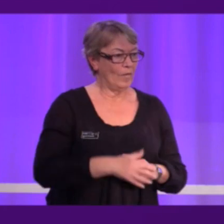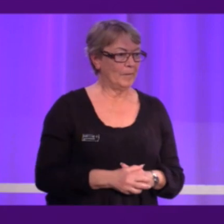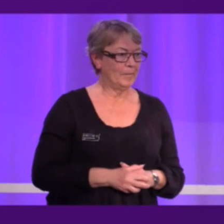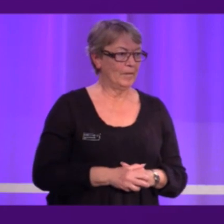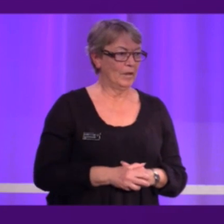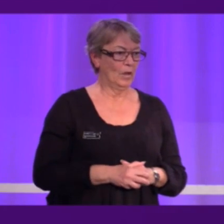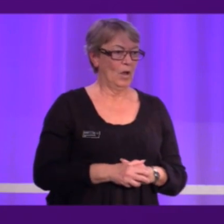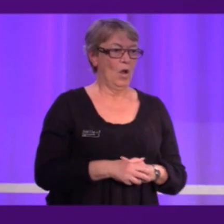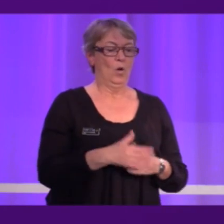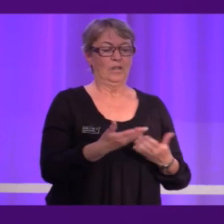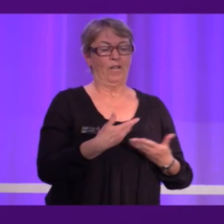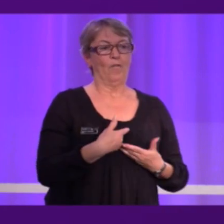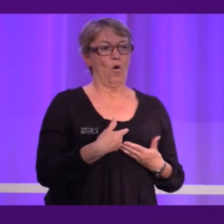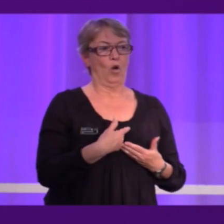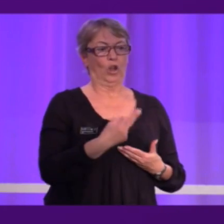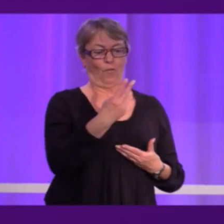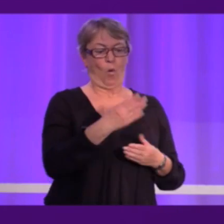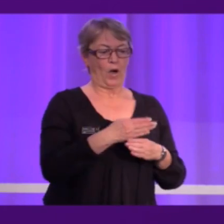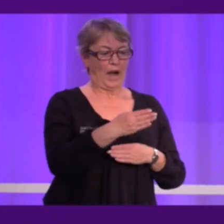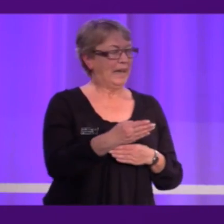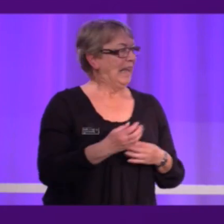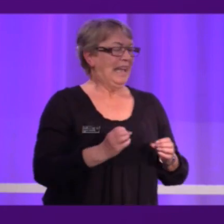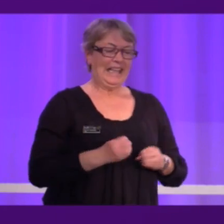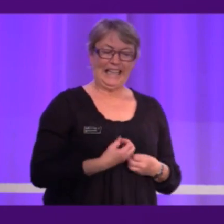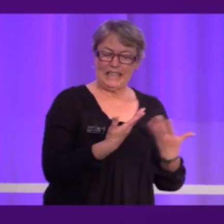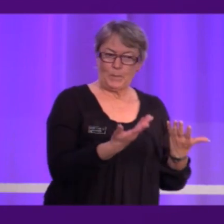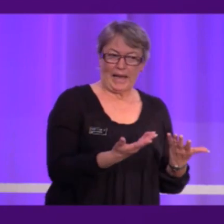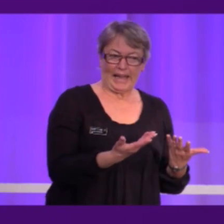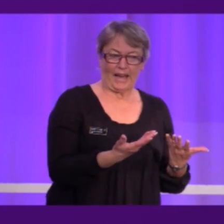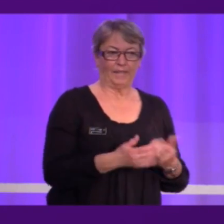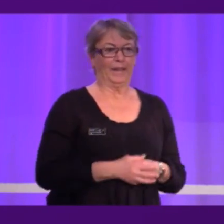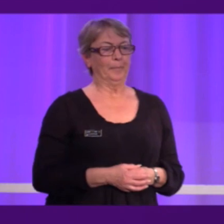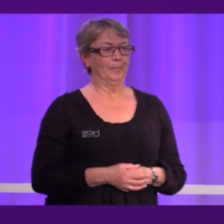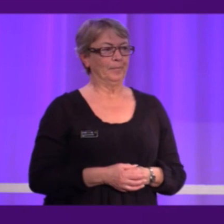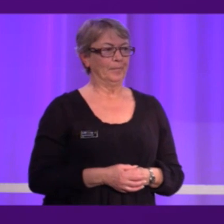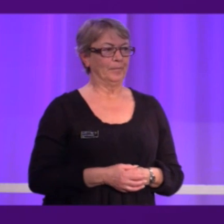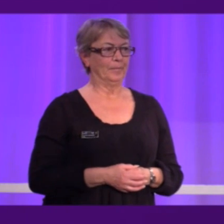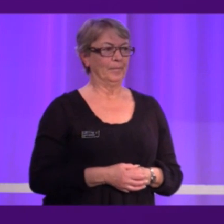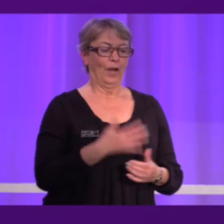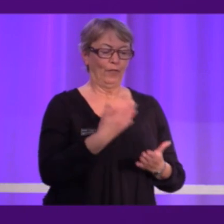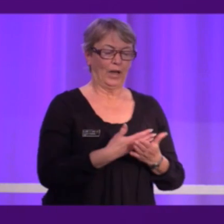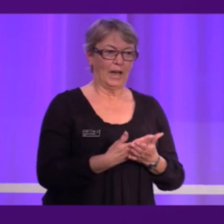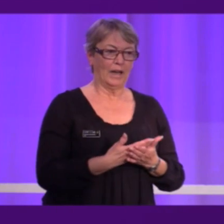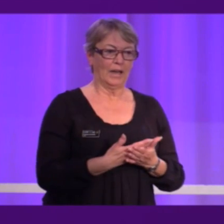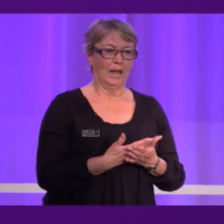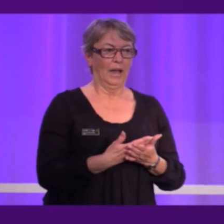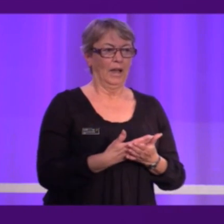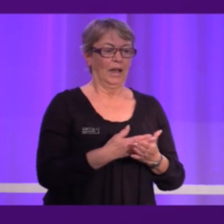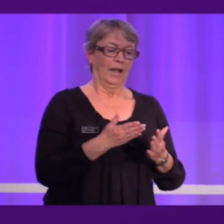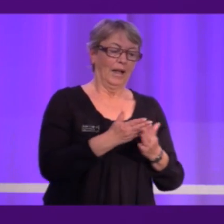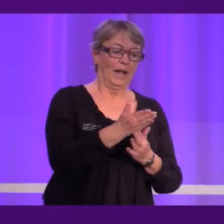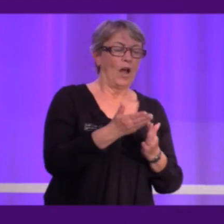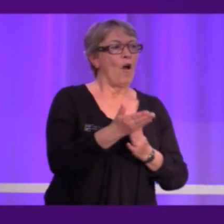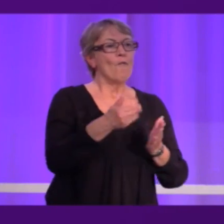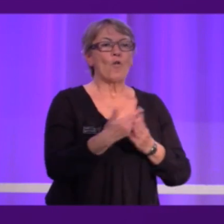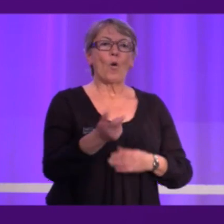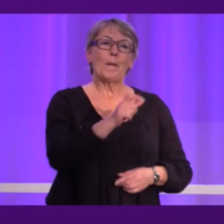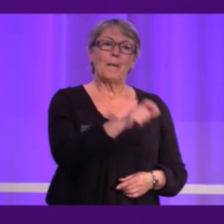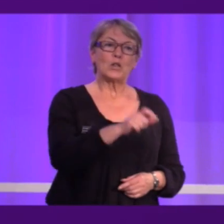därför ska vi nu få två på rad inspirerande föredrag, inspel från